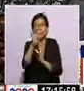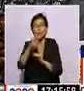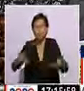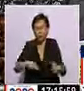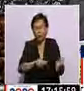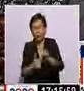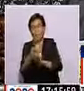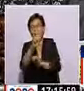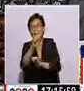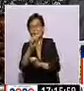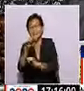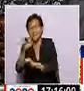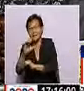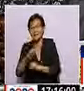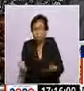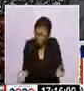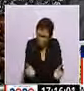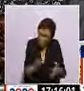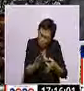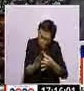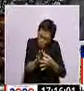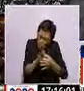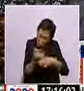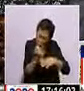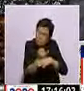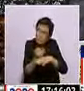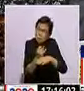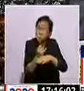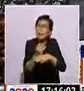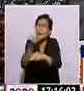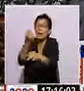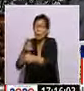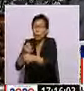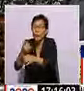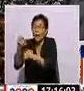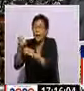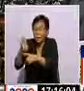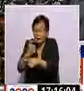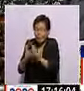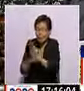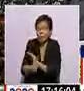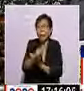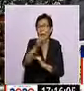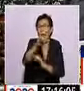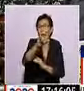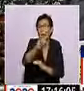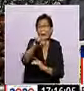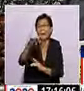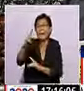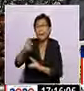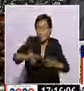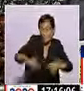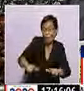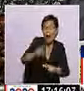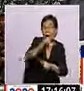SSDC, menggalakkan kerjasama industri yang lebih oleh Institusi Latihan Kemahiran Awam LKA dengan